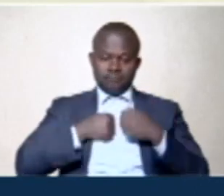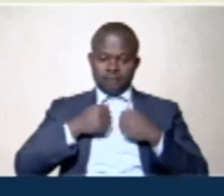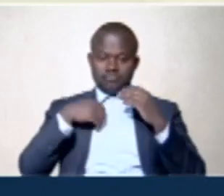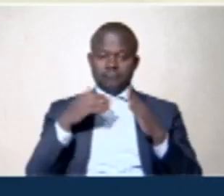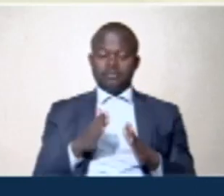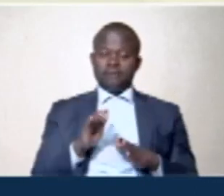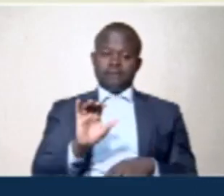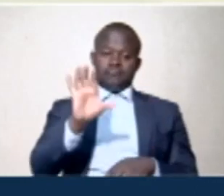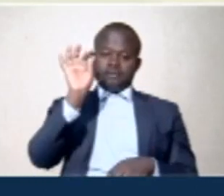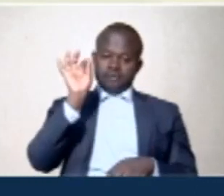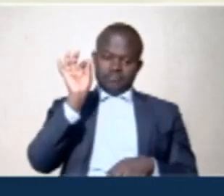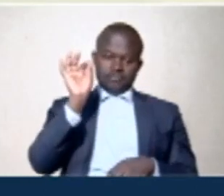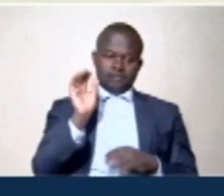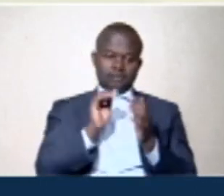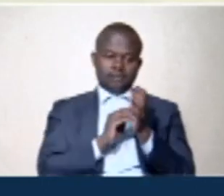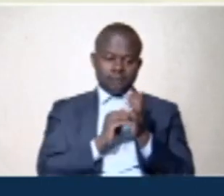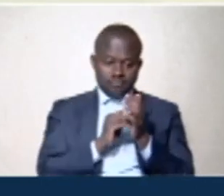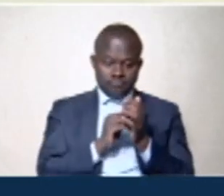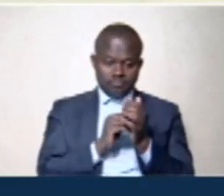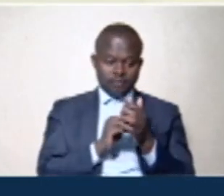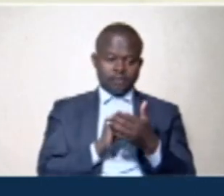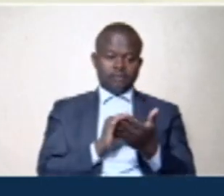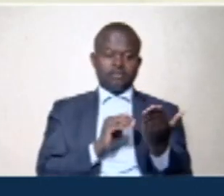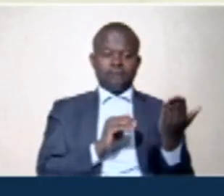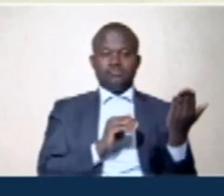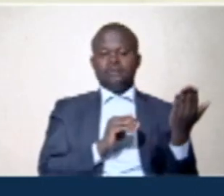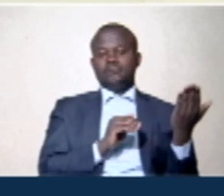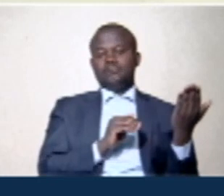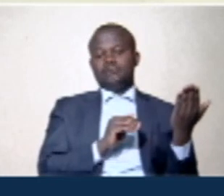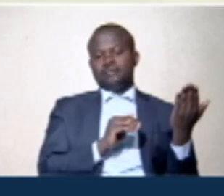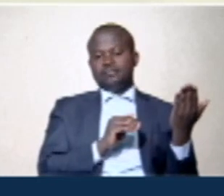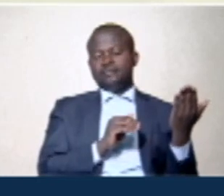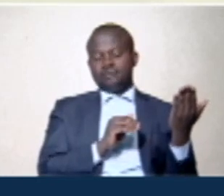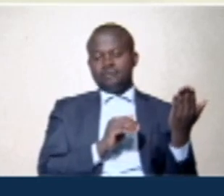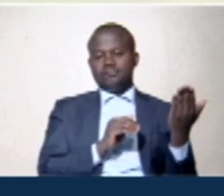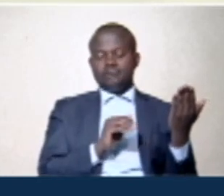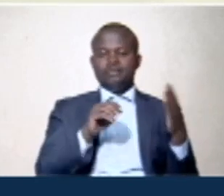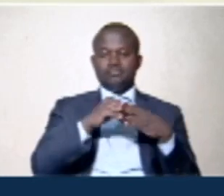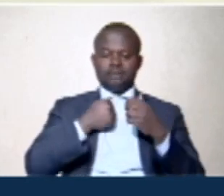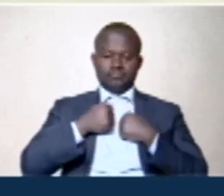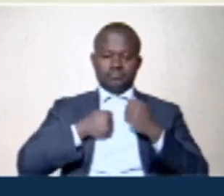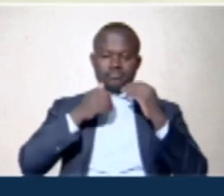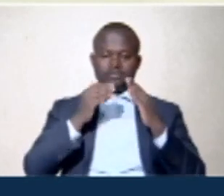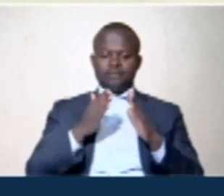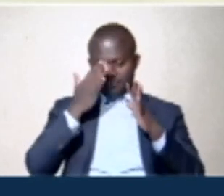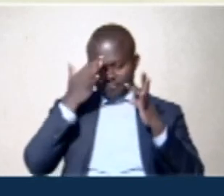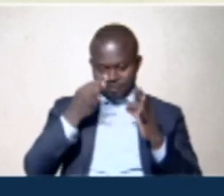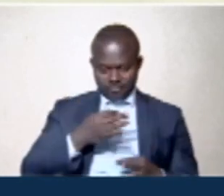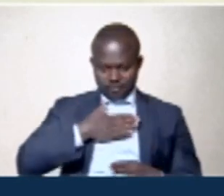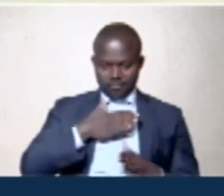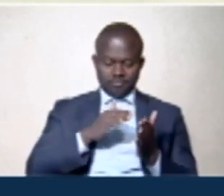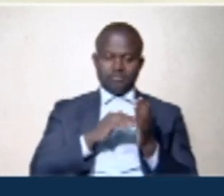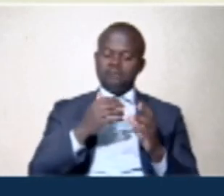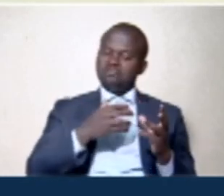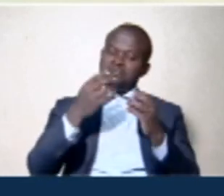un choc et quitter le Rwanda. Ntabwo ndi muri gereza, kuza mu Rwanda nabihisemo no